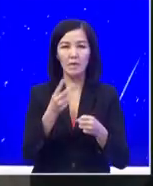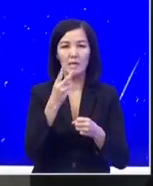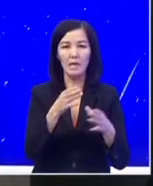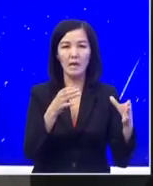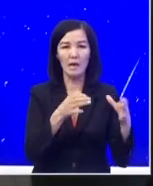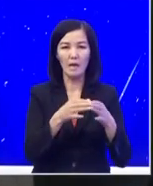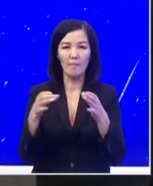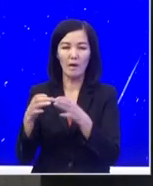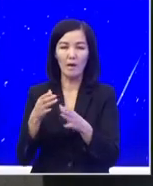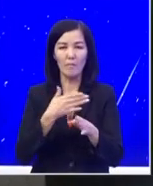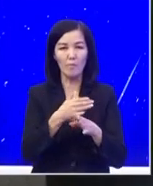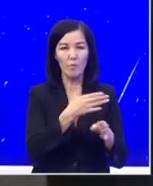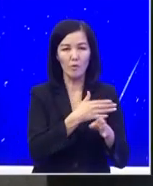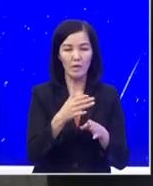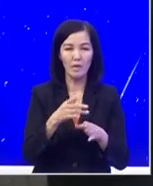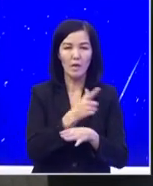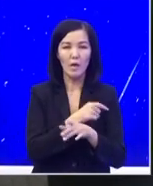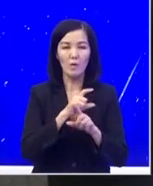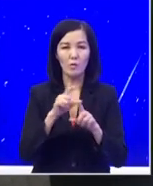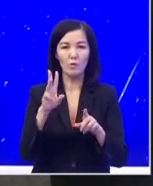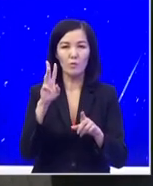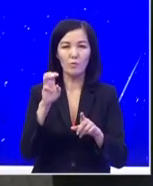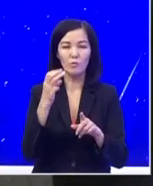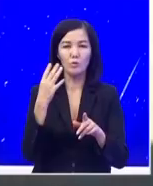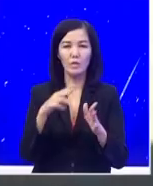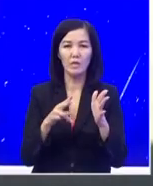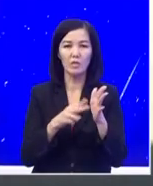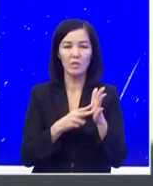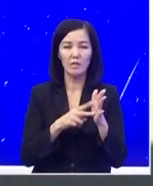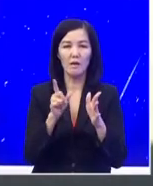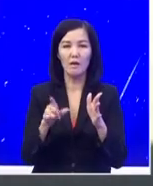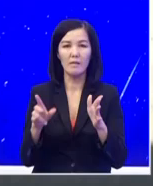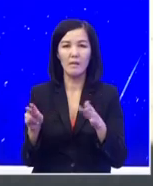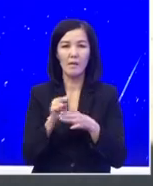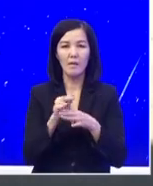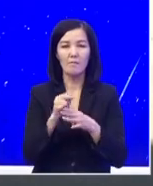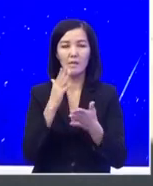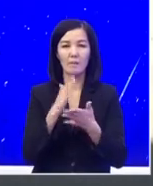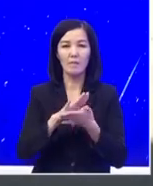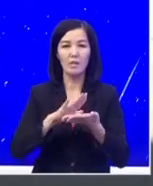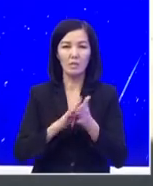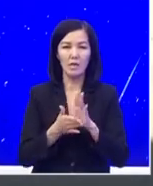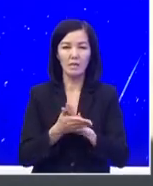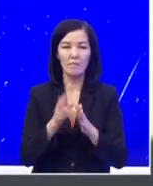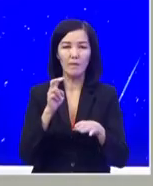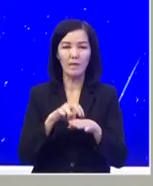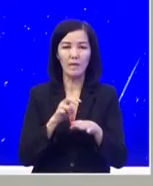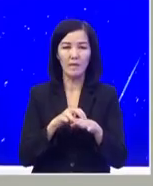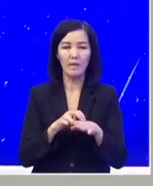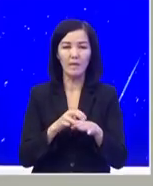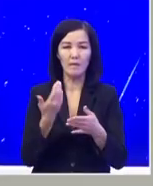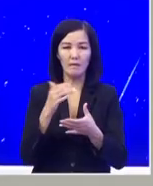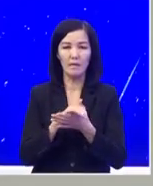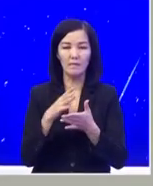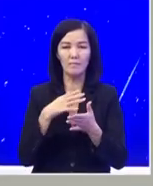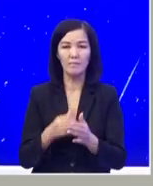аймаққа бөлінген. Бүгінде ауруханада 347 науқас ем алып жатыр. Олардың жағдайымен көрші елден келген ақхалаттылар